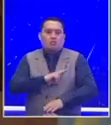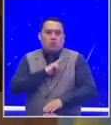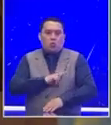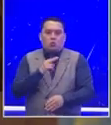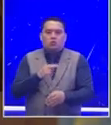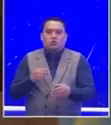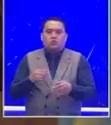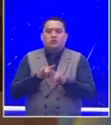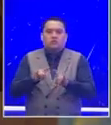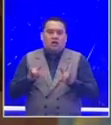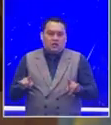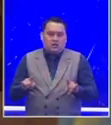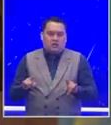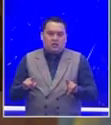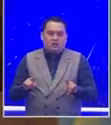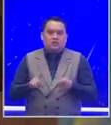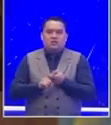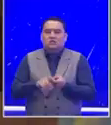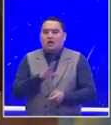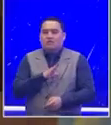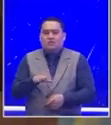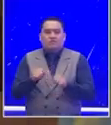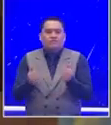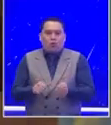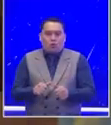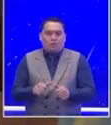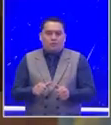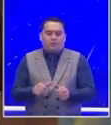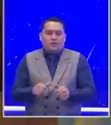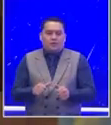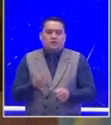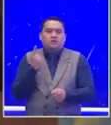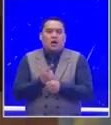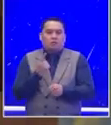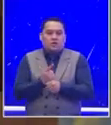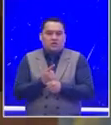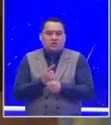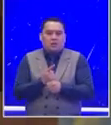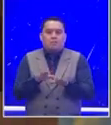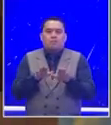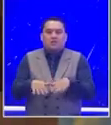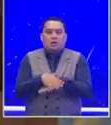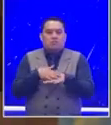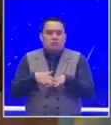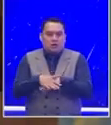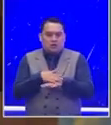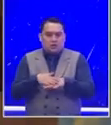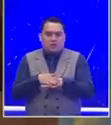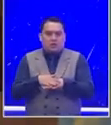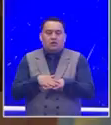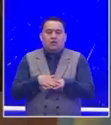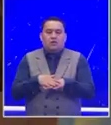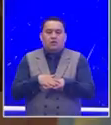детских дошкольных учреждений, независимо от форм собственности. Запрещено посещение мест массового скопления